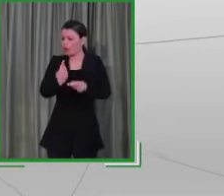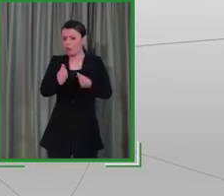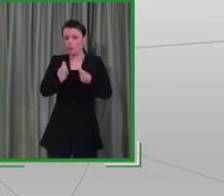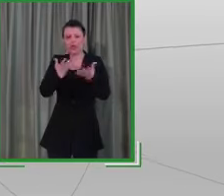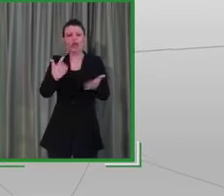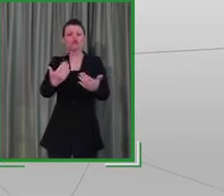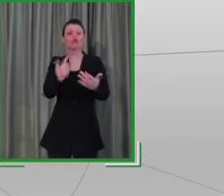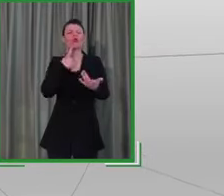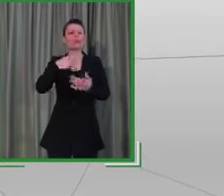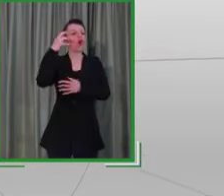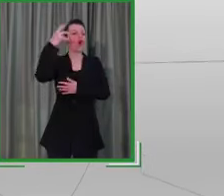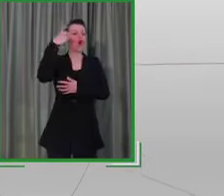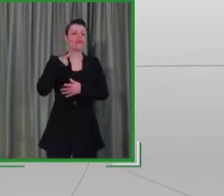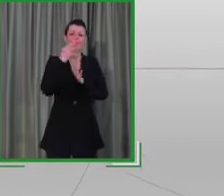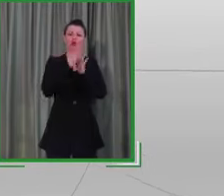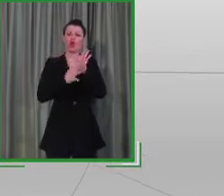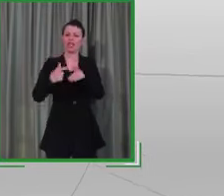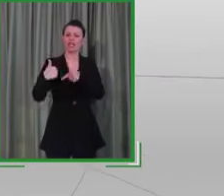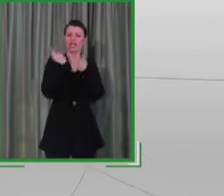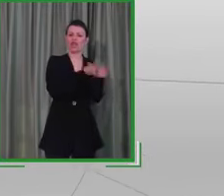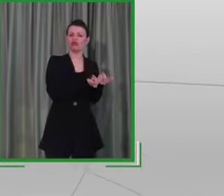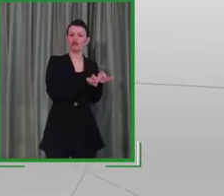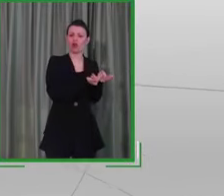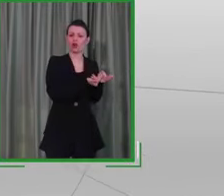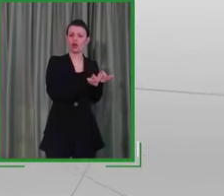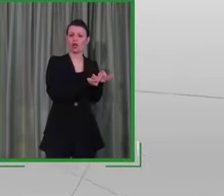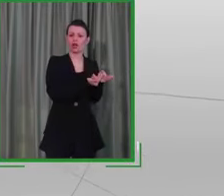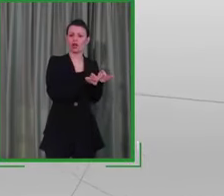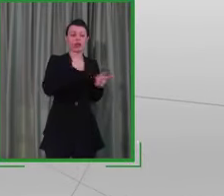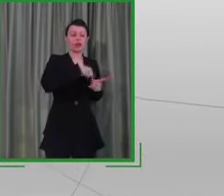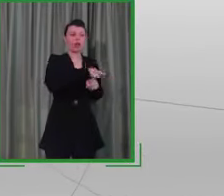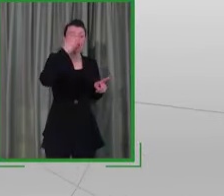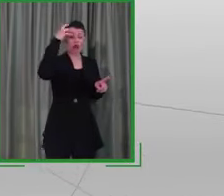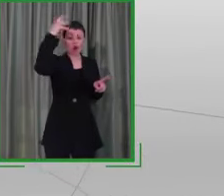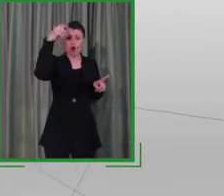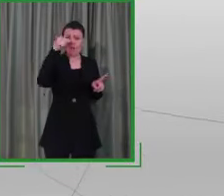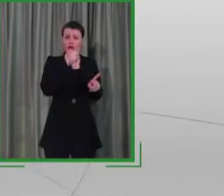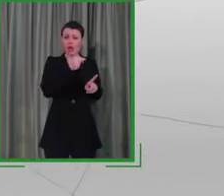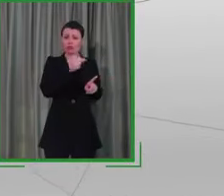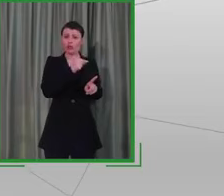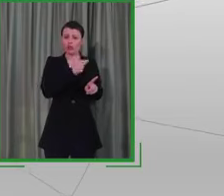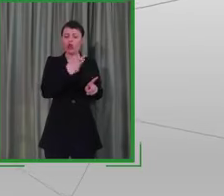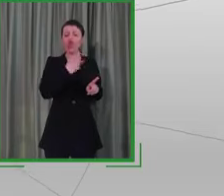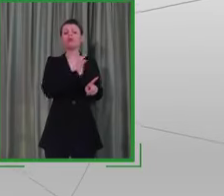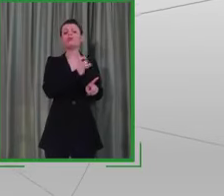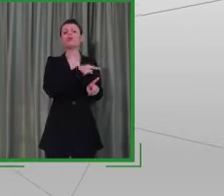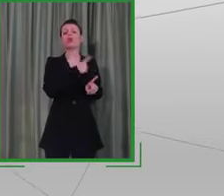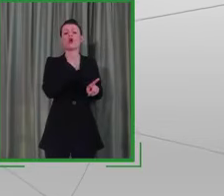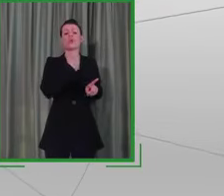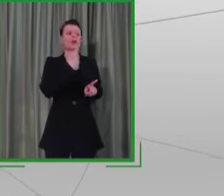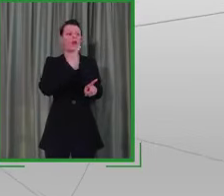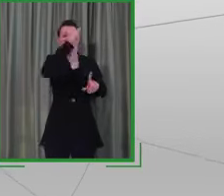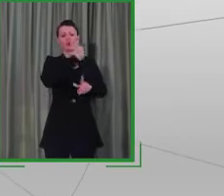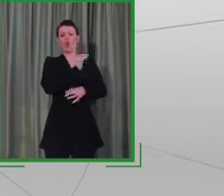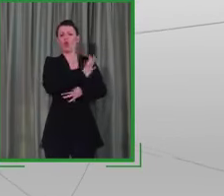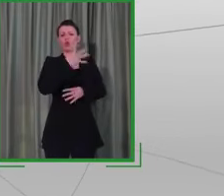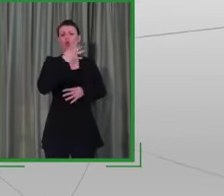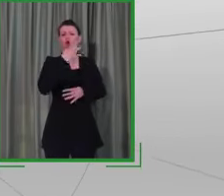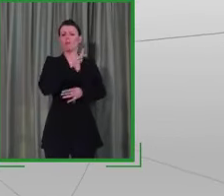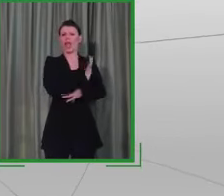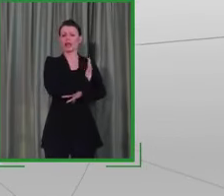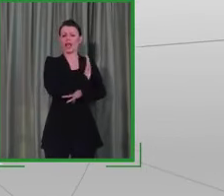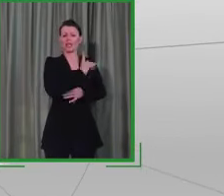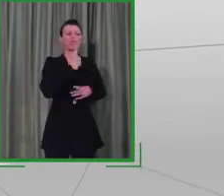governo che ha competenza esclusiva per quanto riguarda la riapertura delle attività economiche